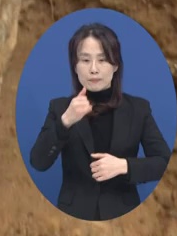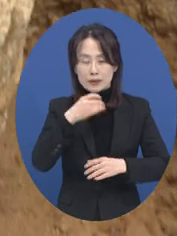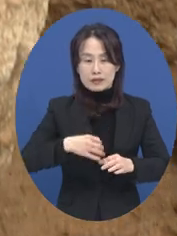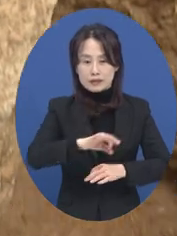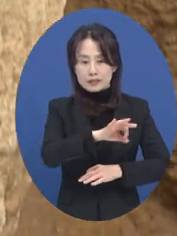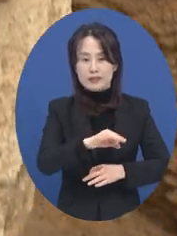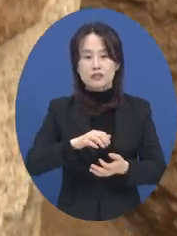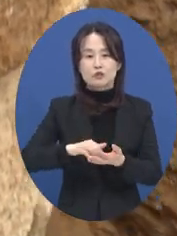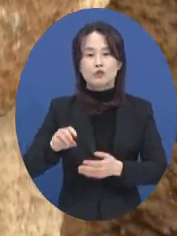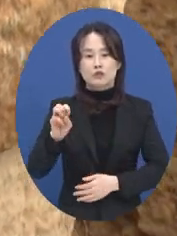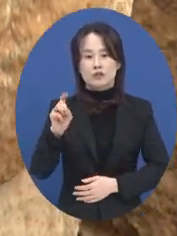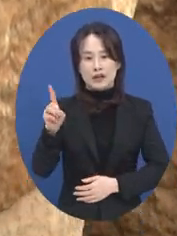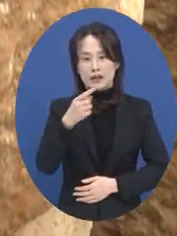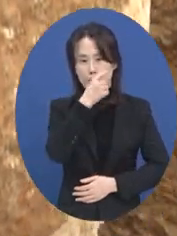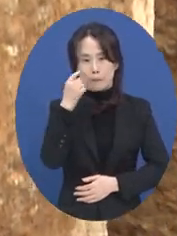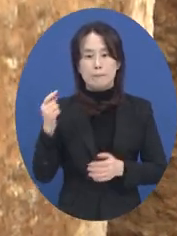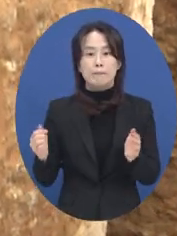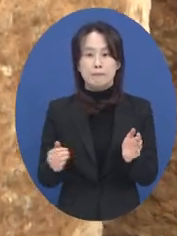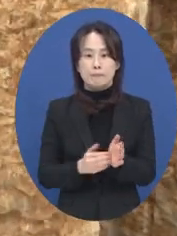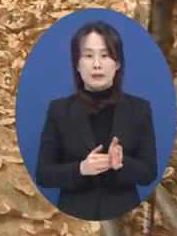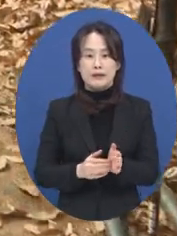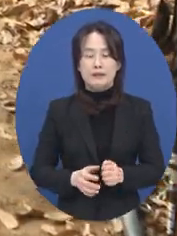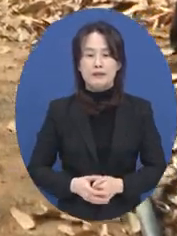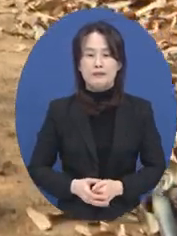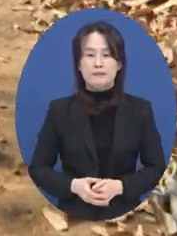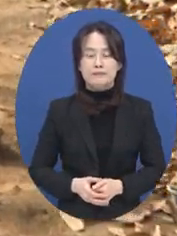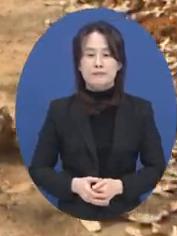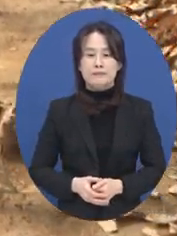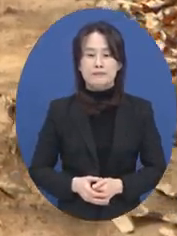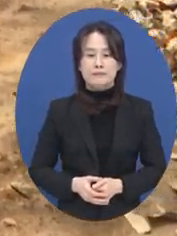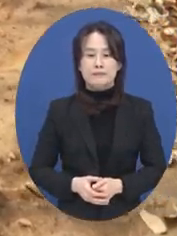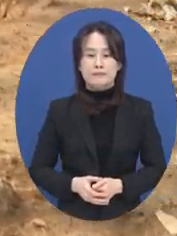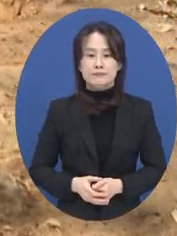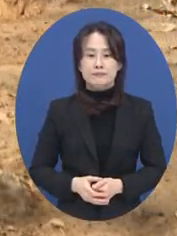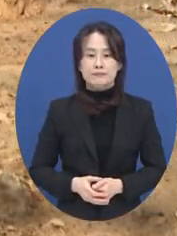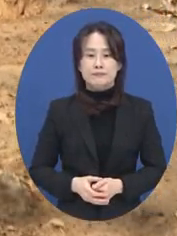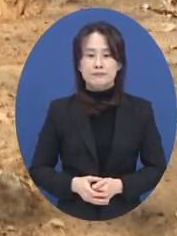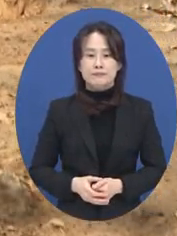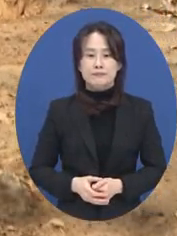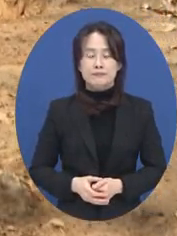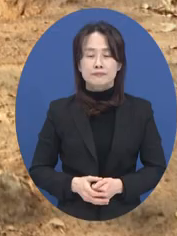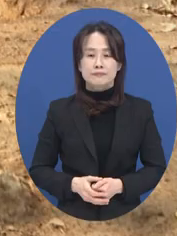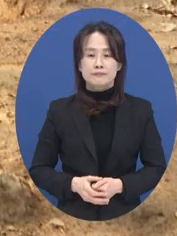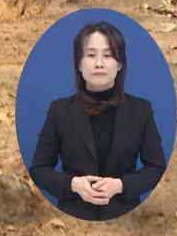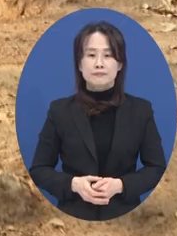남아있는 태실은 31개로 확인됐습니다. 경기지TV 최지연입니다.